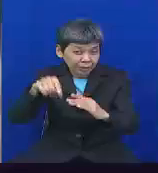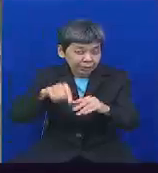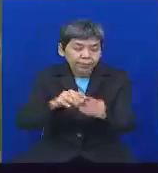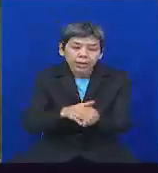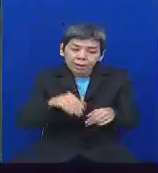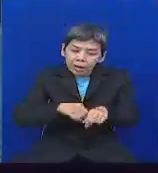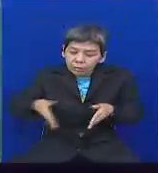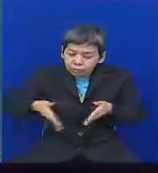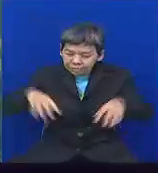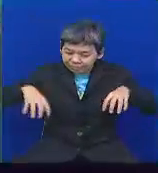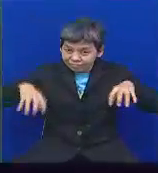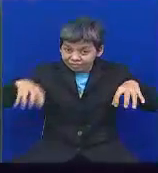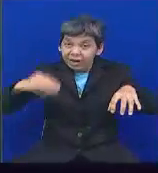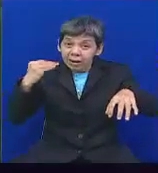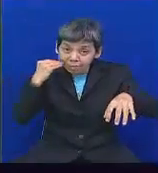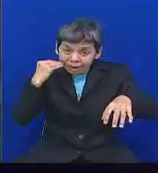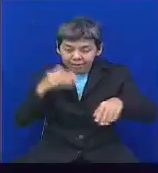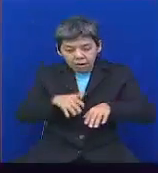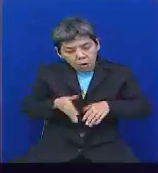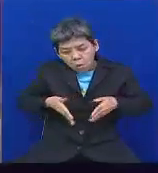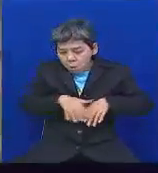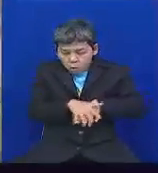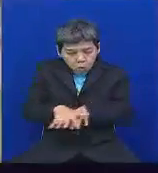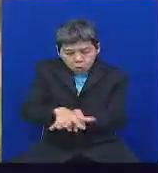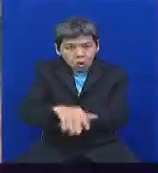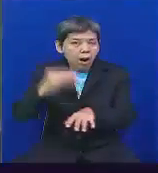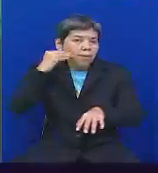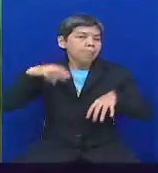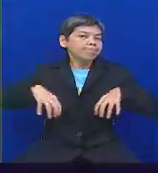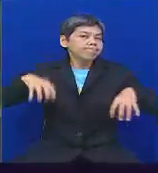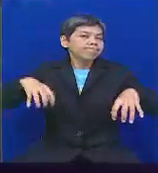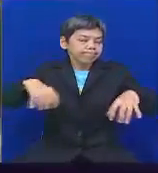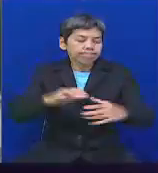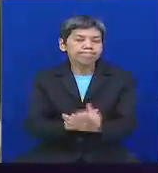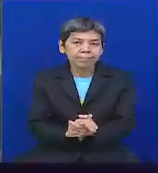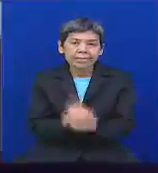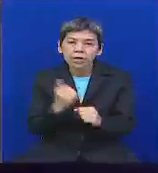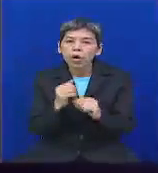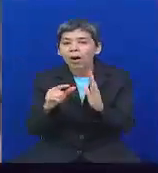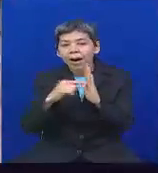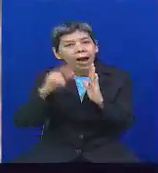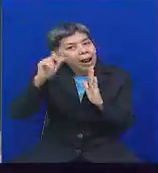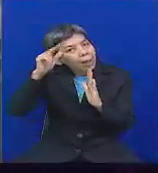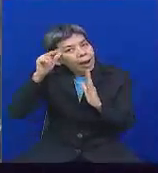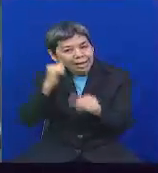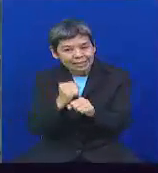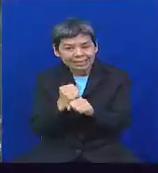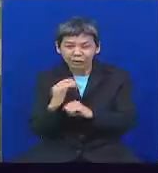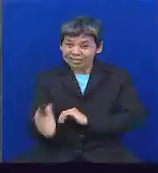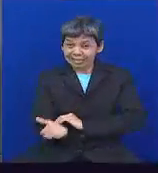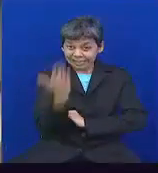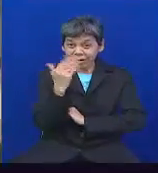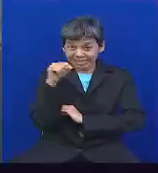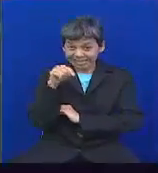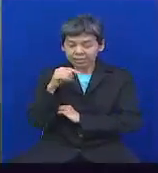2ฝั่งลำห้วยแม่ปุซึ่งไหลผ่านกลางหมู่บ้านที่ตำบลเมืองใหม่อำเภอแจ้ห่มจังหวัดลำปางที่เกิดขึ้นในช่วงเช้าที่ผ่